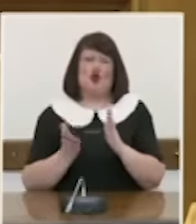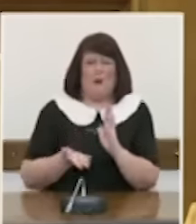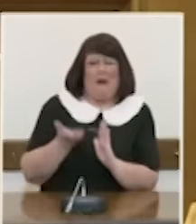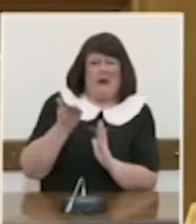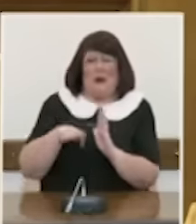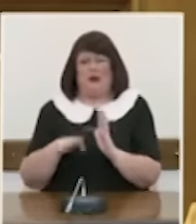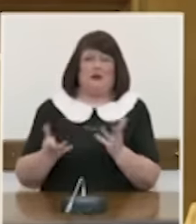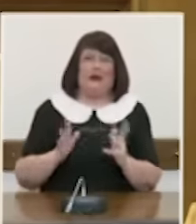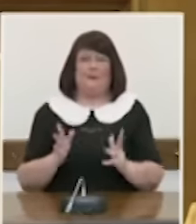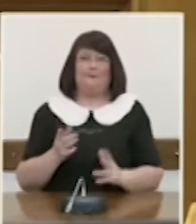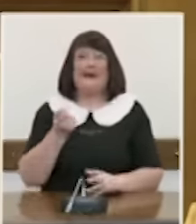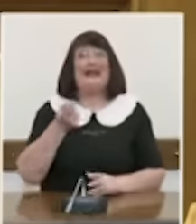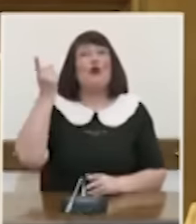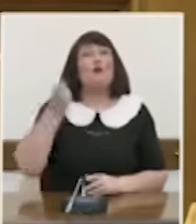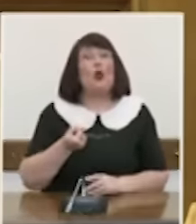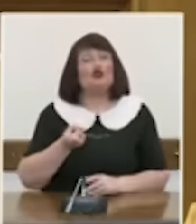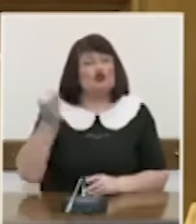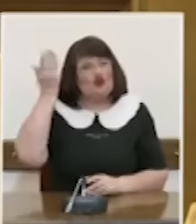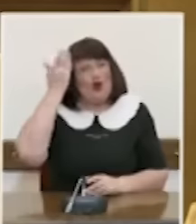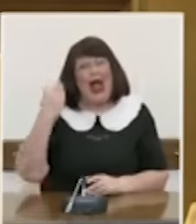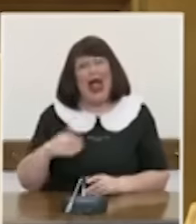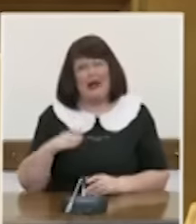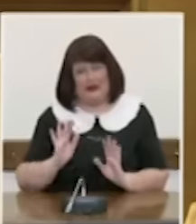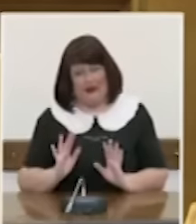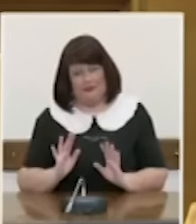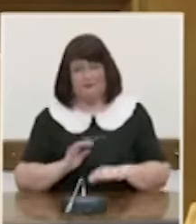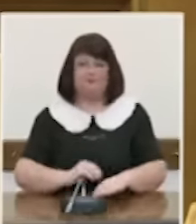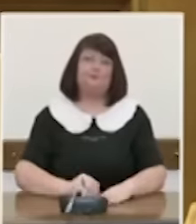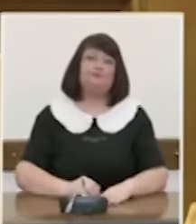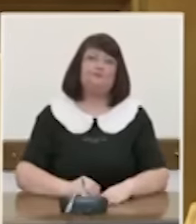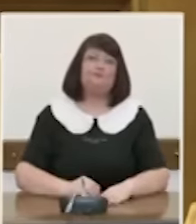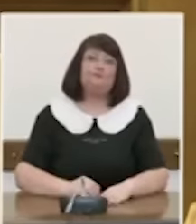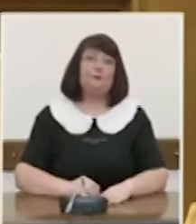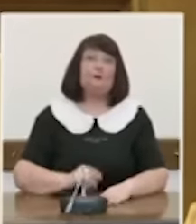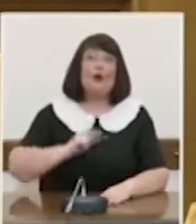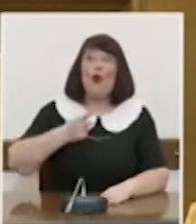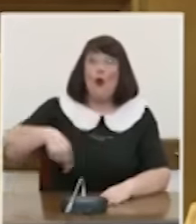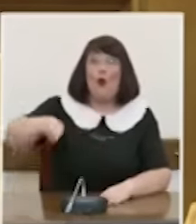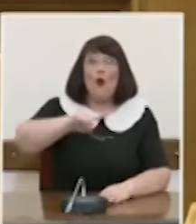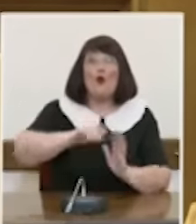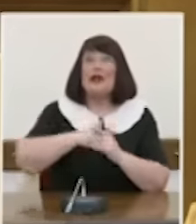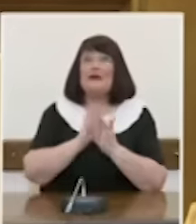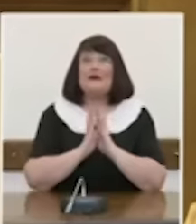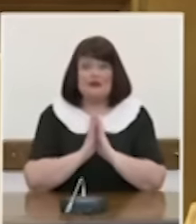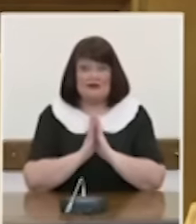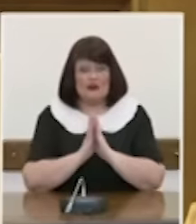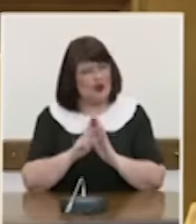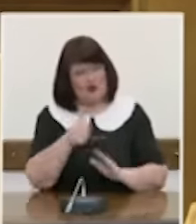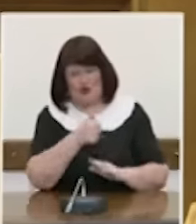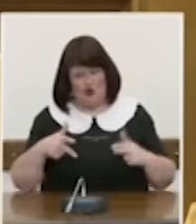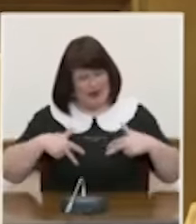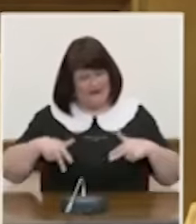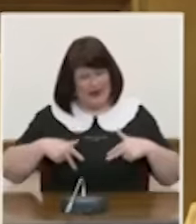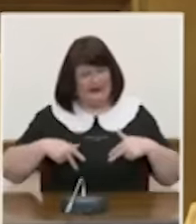μικρό ποσοστό δηλαδή της ακρίβειας και μόνο. Τι δεν αγγίζετε όλοι σας, όχι μόνο η κυβέρνηση, αλλά και οι